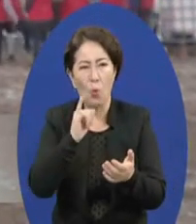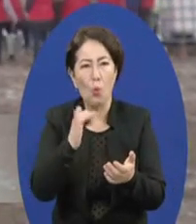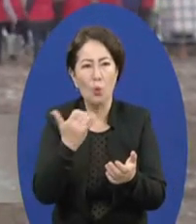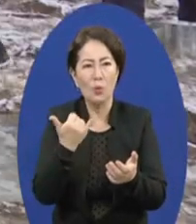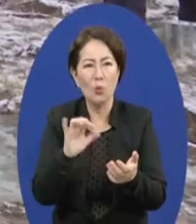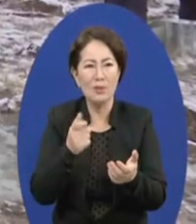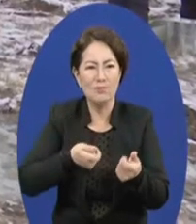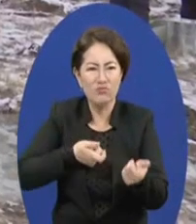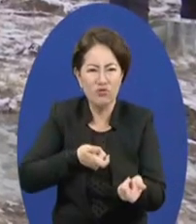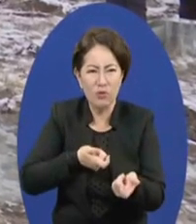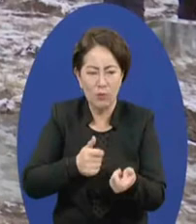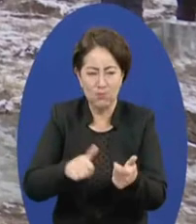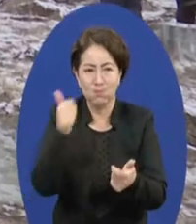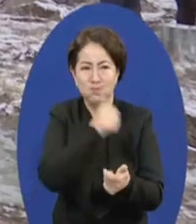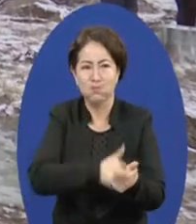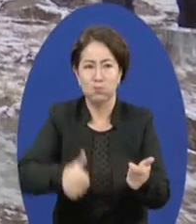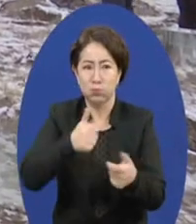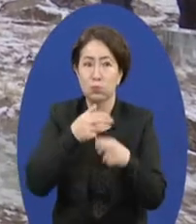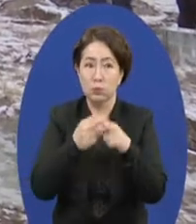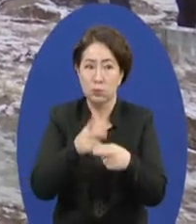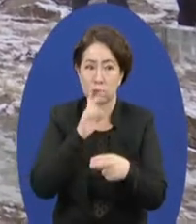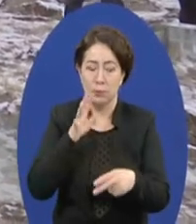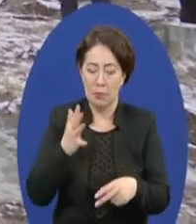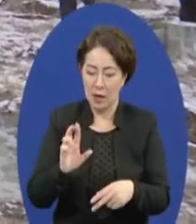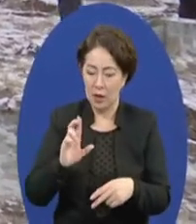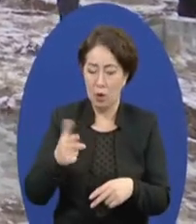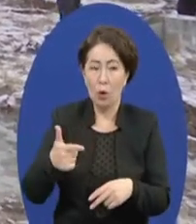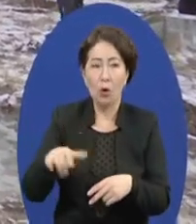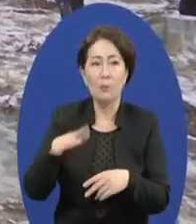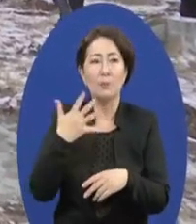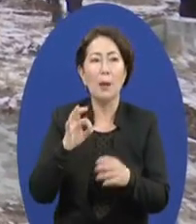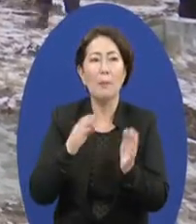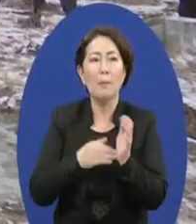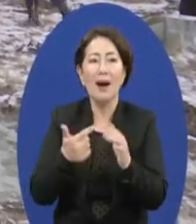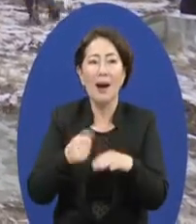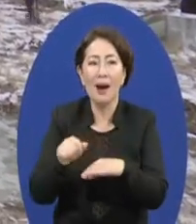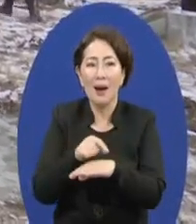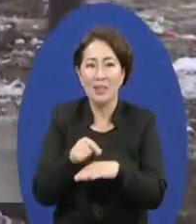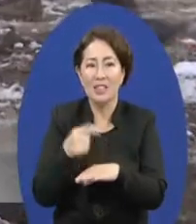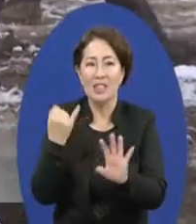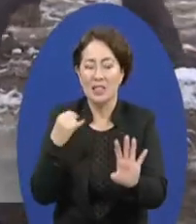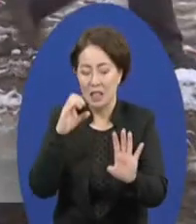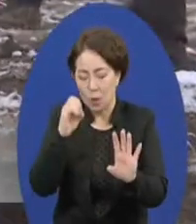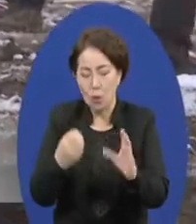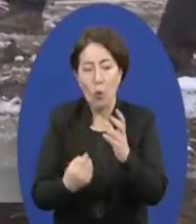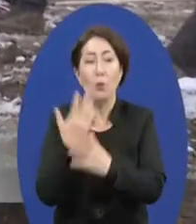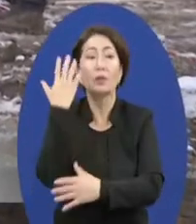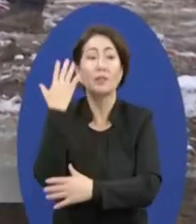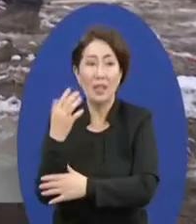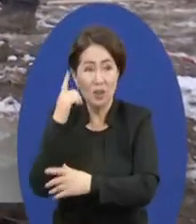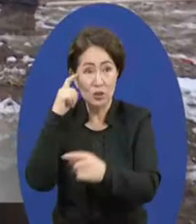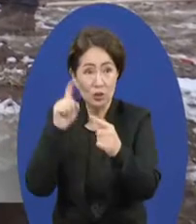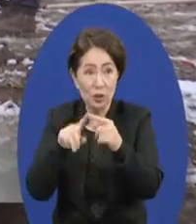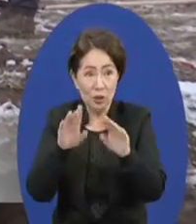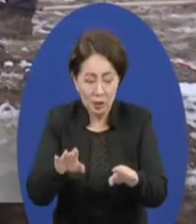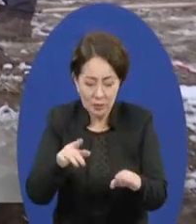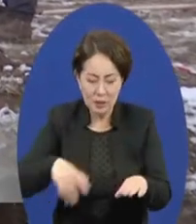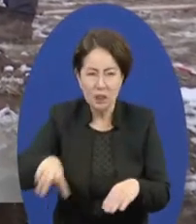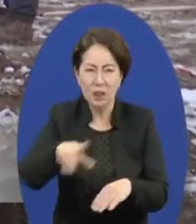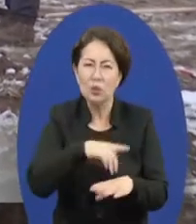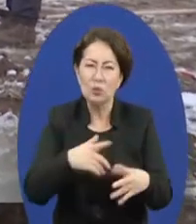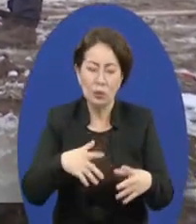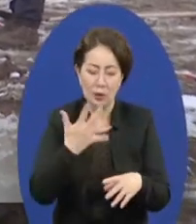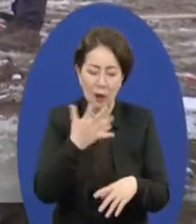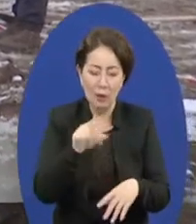өгнө. Намартай амжаад. Баянгол агропарк 50,000 га талбайхан 60% нь мод тарих зорилт тавьжээ. Мөн энэ онд тус паркт